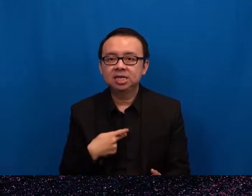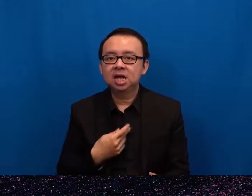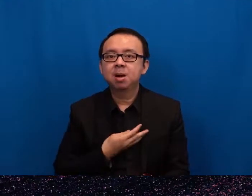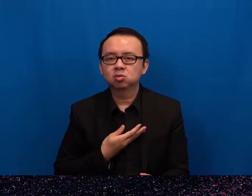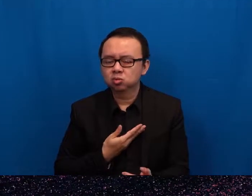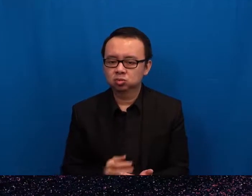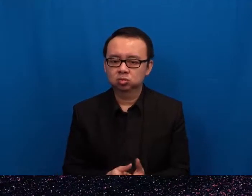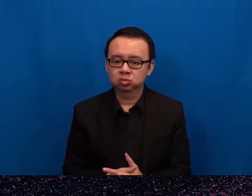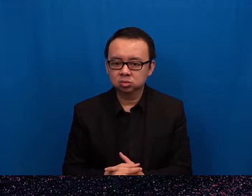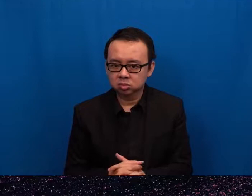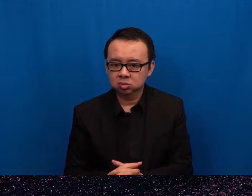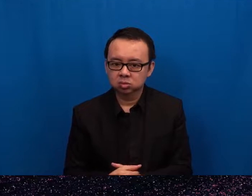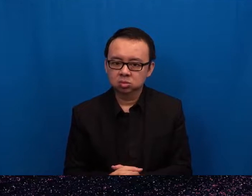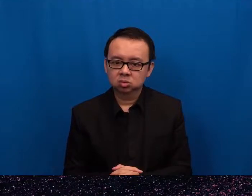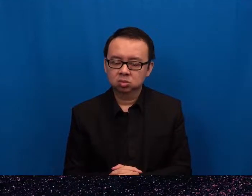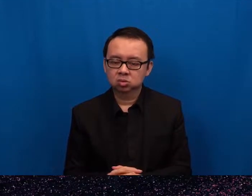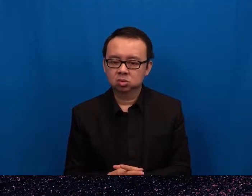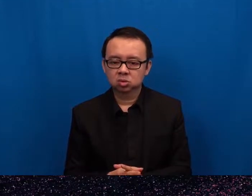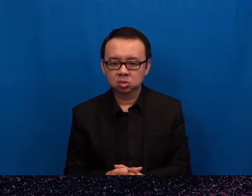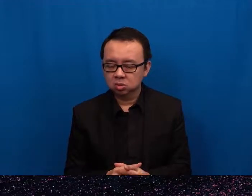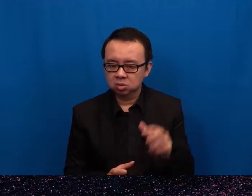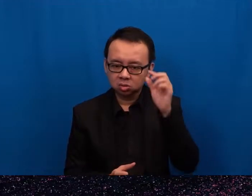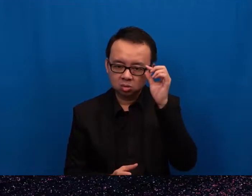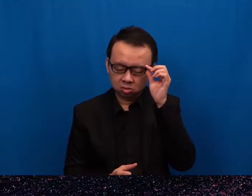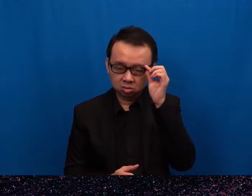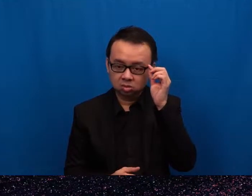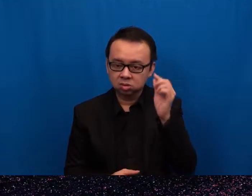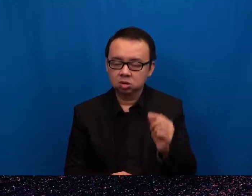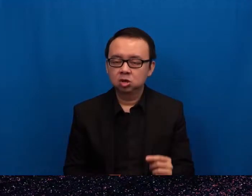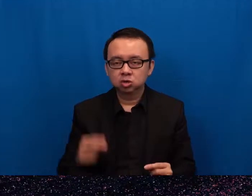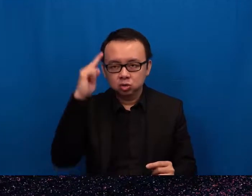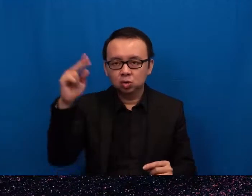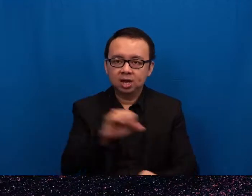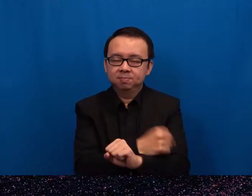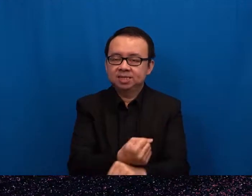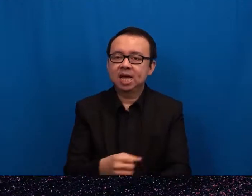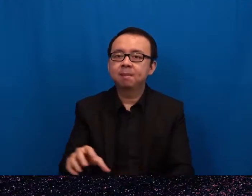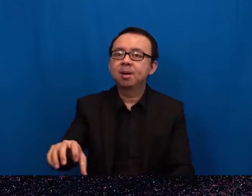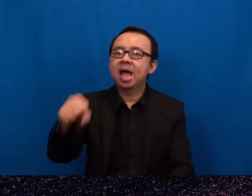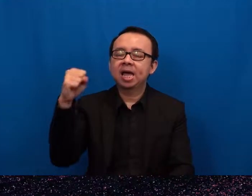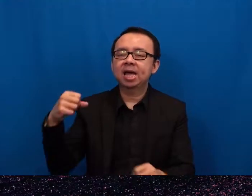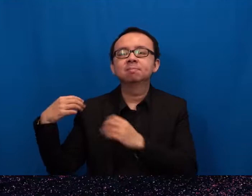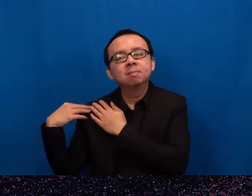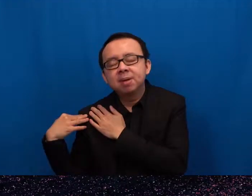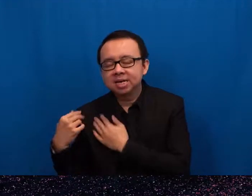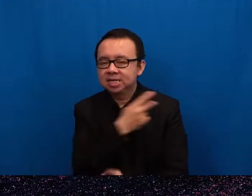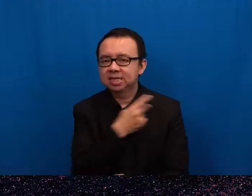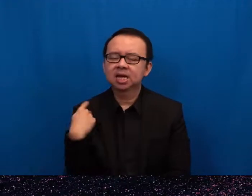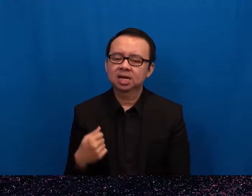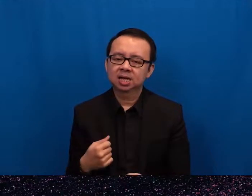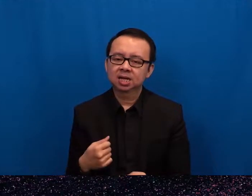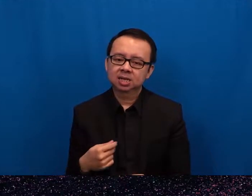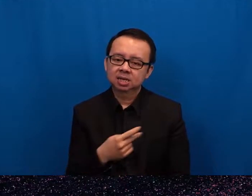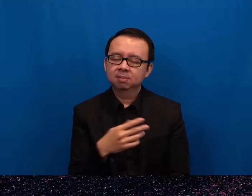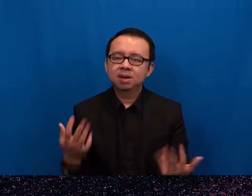tradingnya. Kalau kita adopsi cooknya, Tuhan angkat beban kita. Permohonan doa juga segera masukkan. Kita